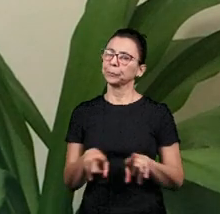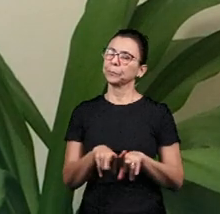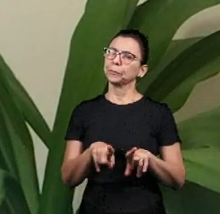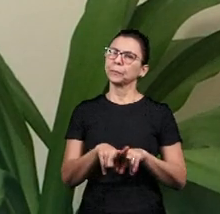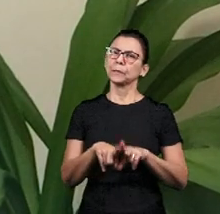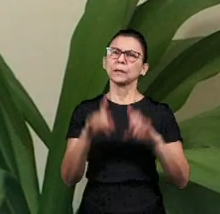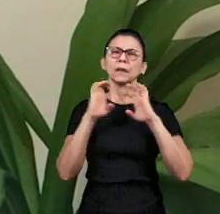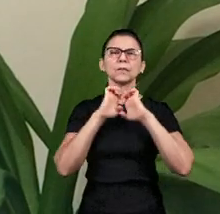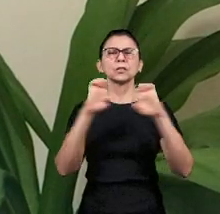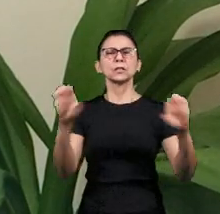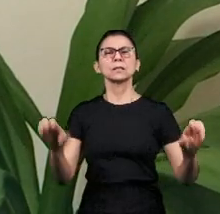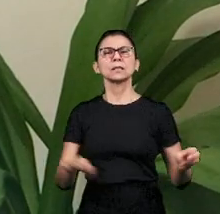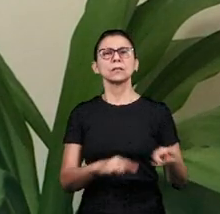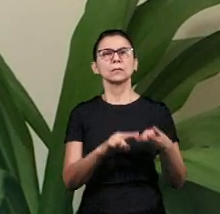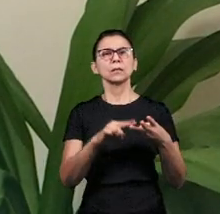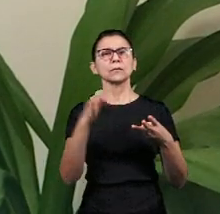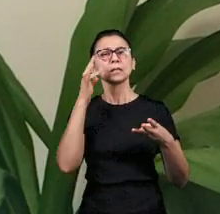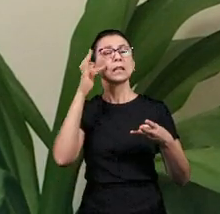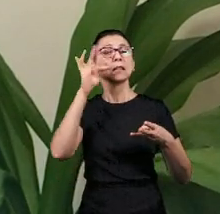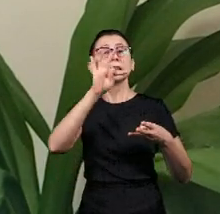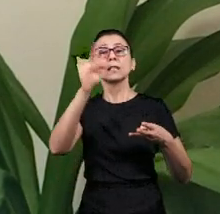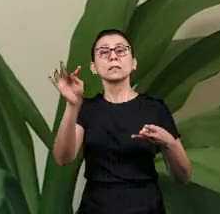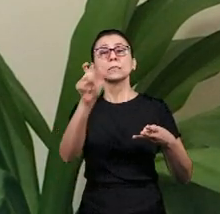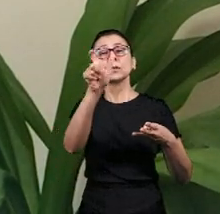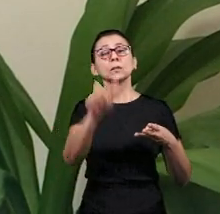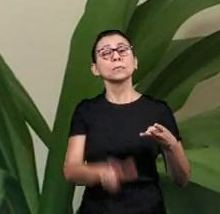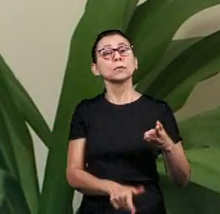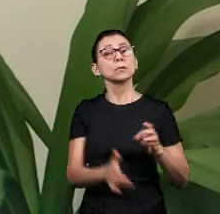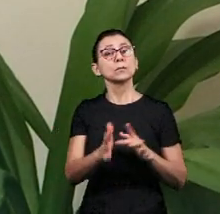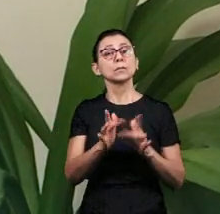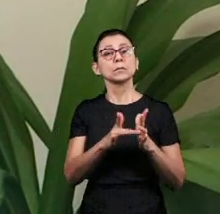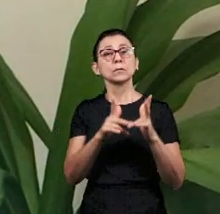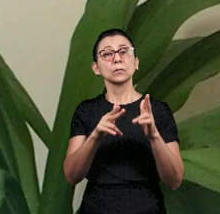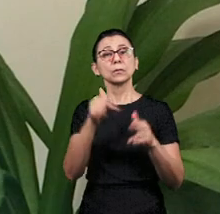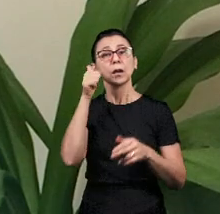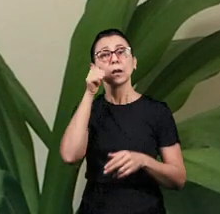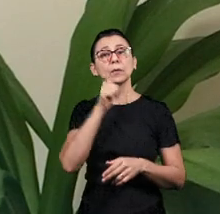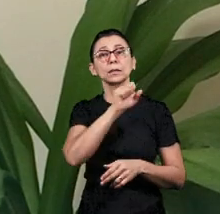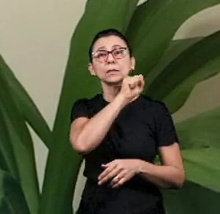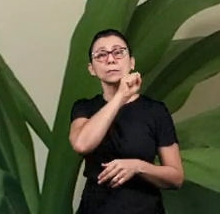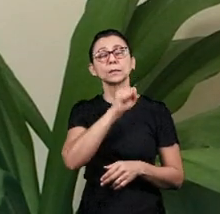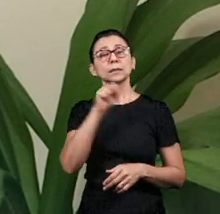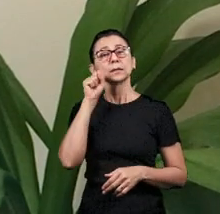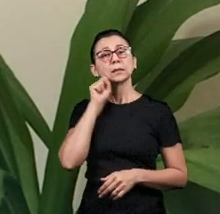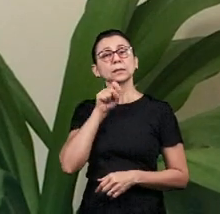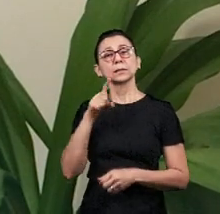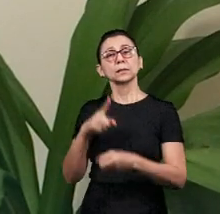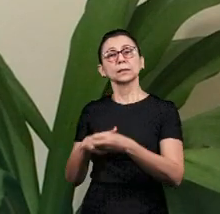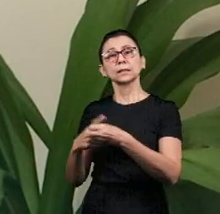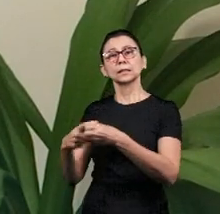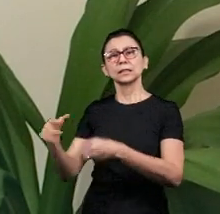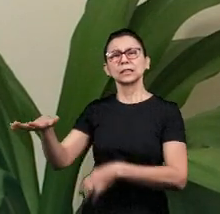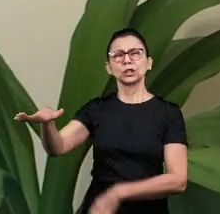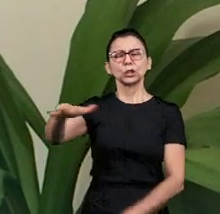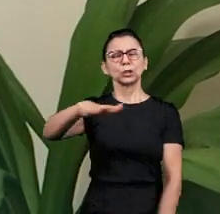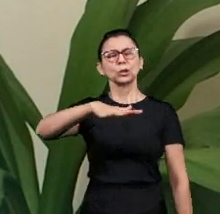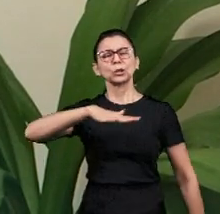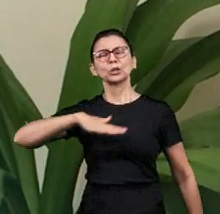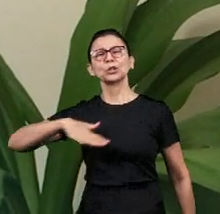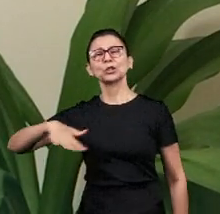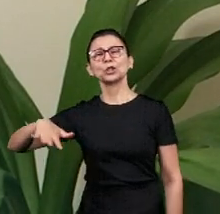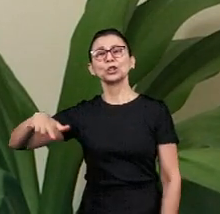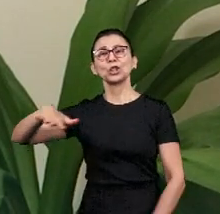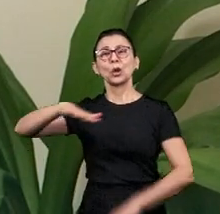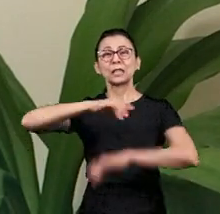est de témoigner de Jésus. C'est ce qu'a fait la femme samaritaine aux hommes de cette ville. Toute la ville, elle a cru au